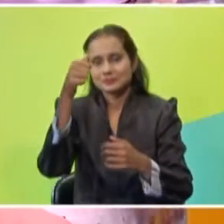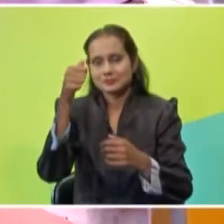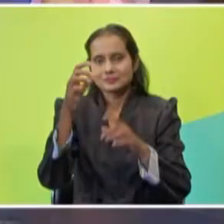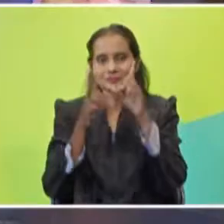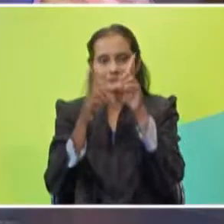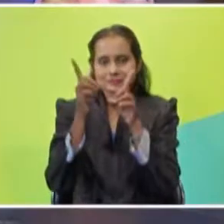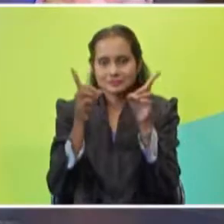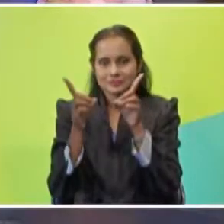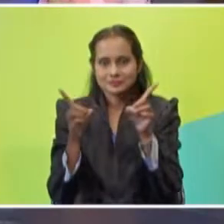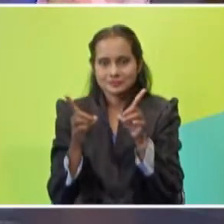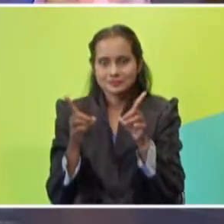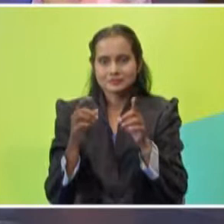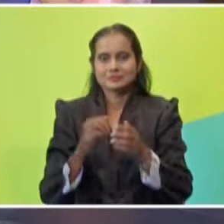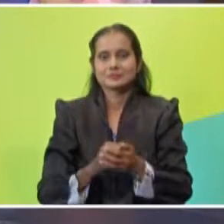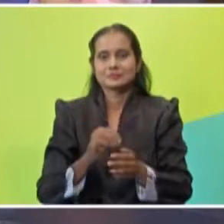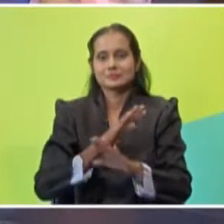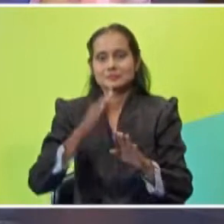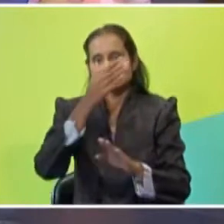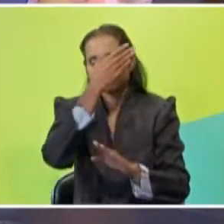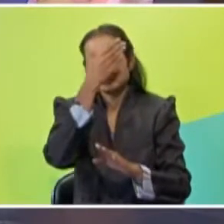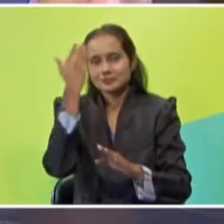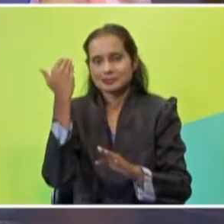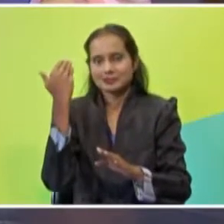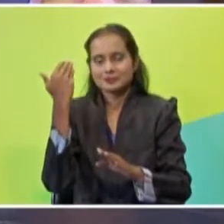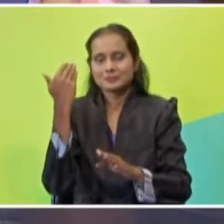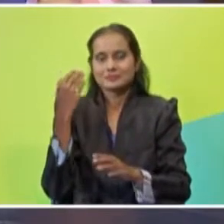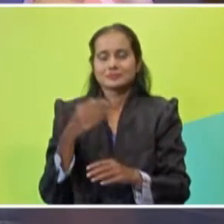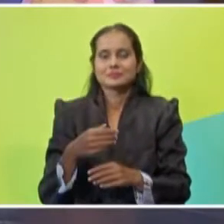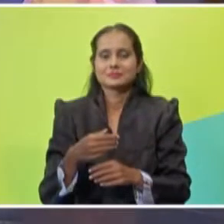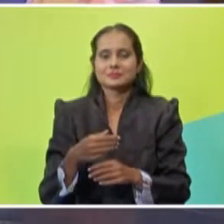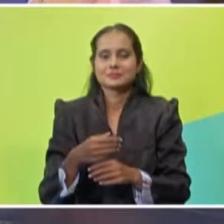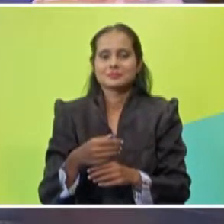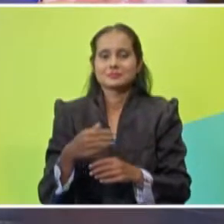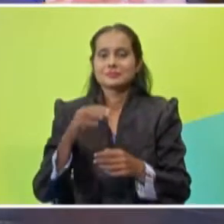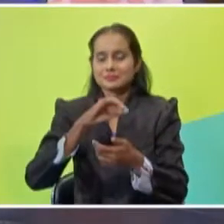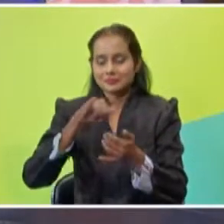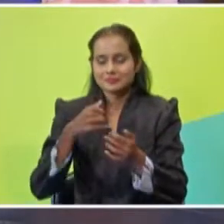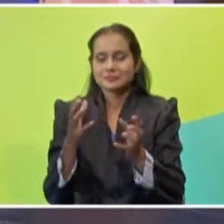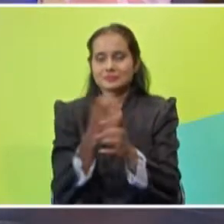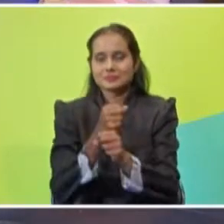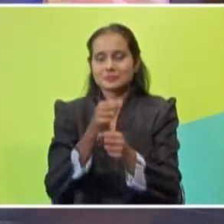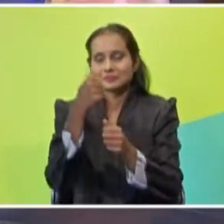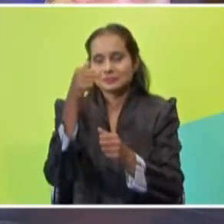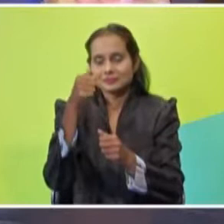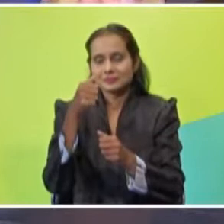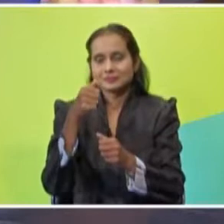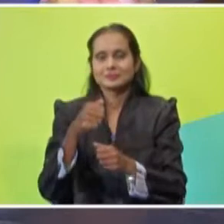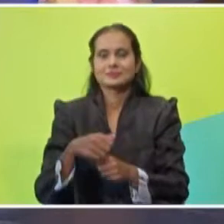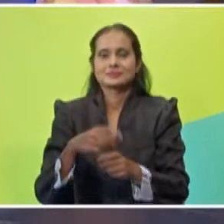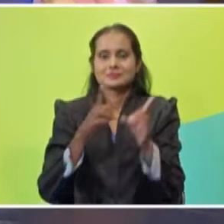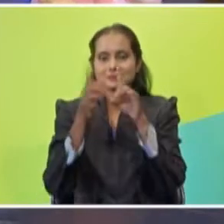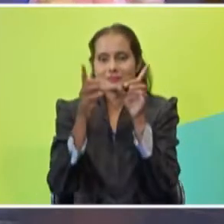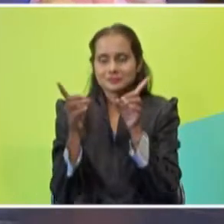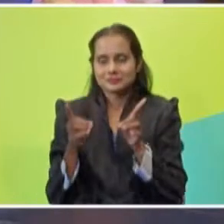10 tadi pekan juga untuk Hanif njawab dua Soalnya hari ini juga dapat 10 bintang belum ganggu saya 10